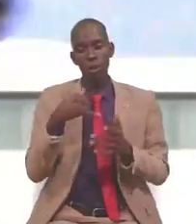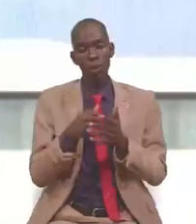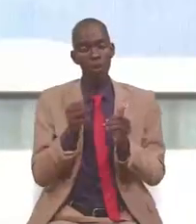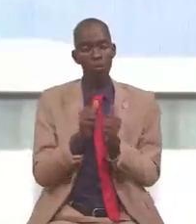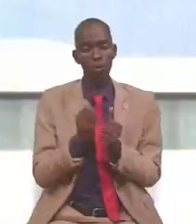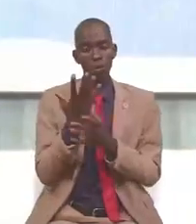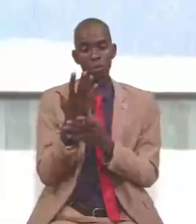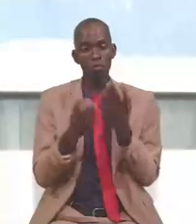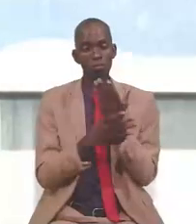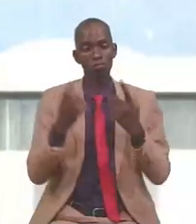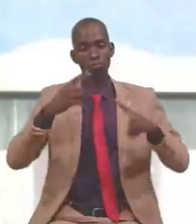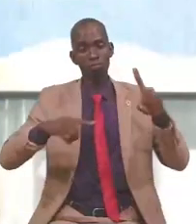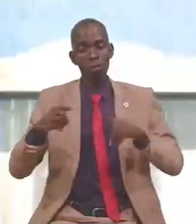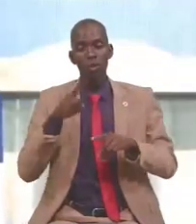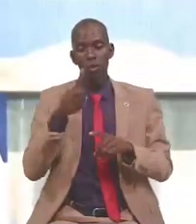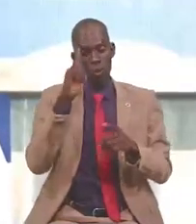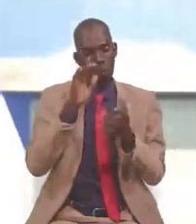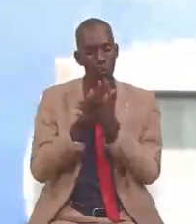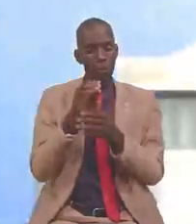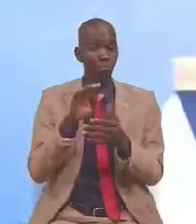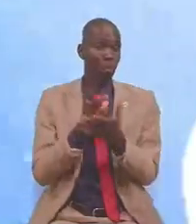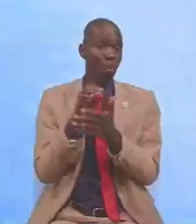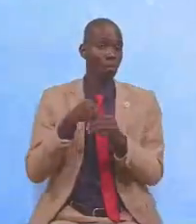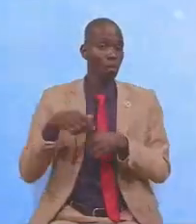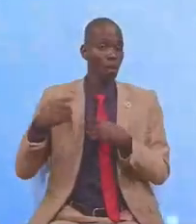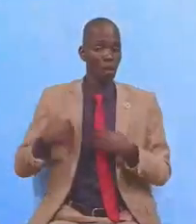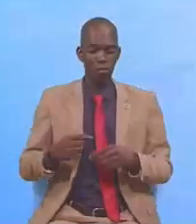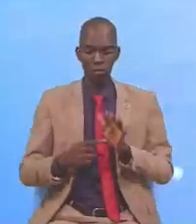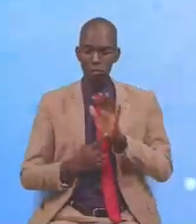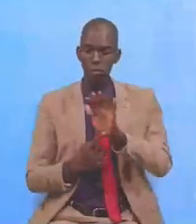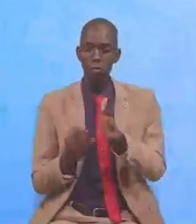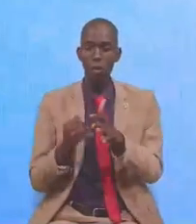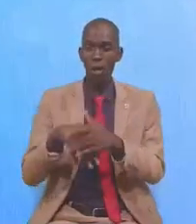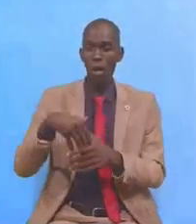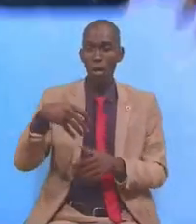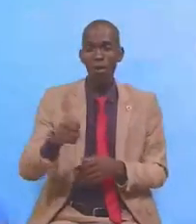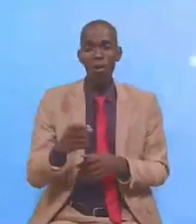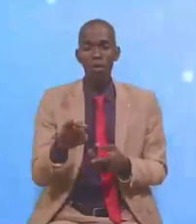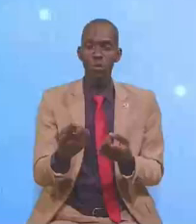de ta bouche, tu le crois dans ton cœur, tu agis et tu viens à lui, et